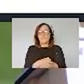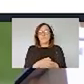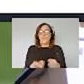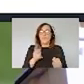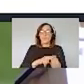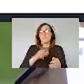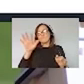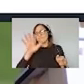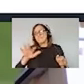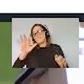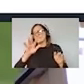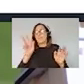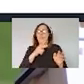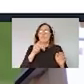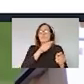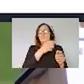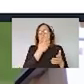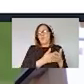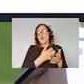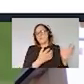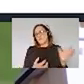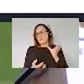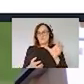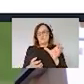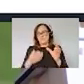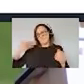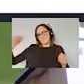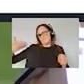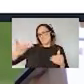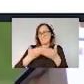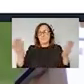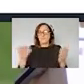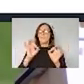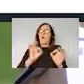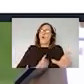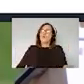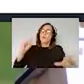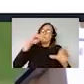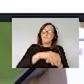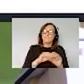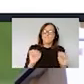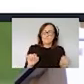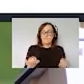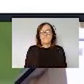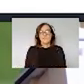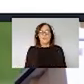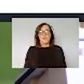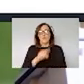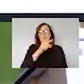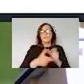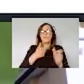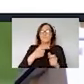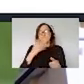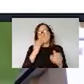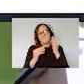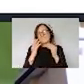który gdzieś będziecie Państwo mogli zaprezentować swoim uczestnikom. Ja szybciutko wrócę. Tu zrobiłam taką banalną